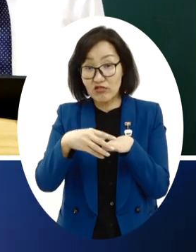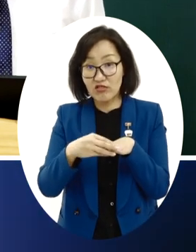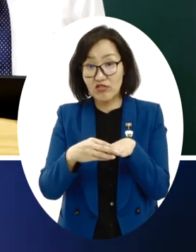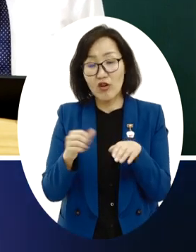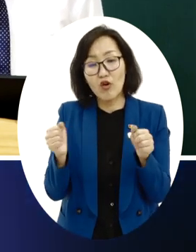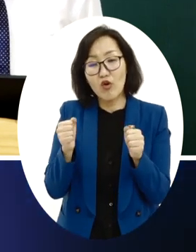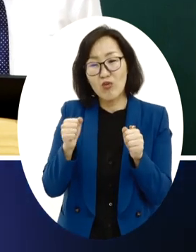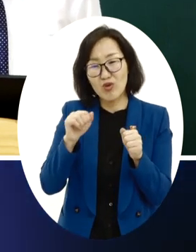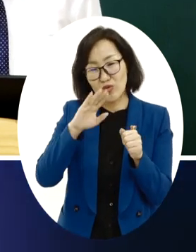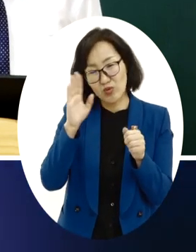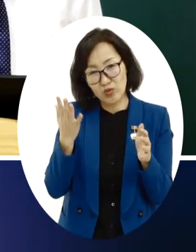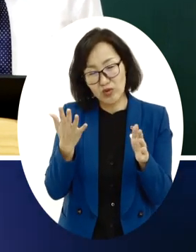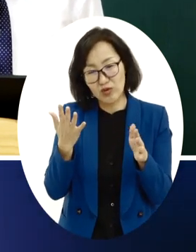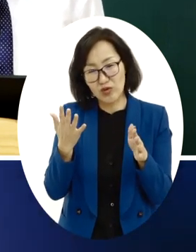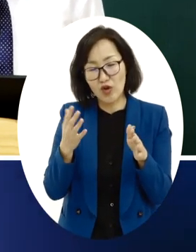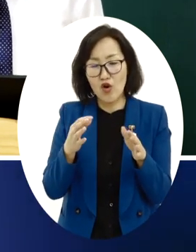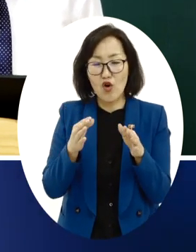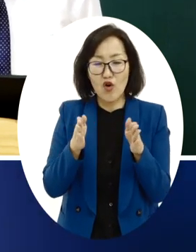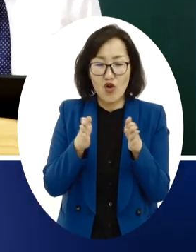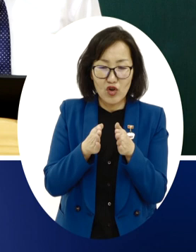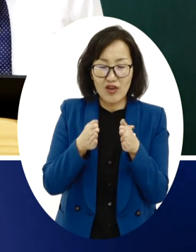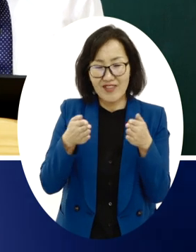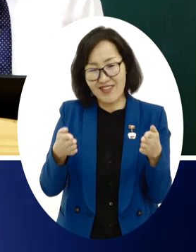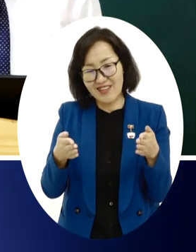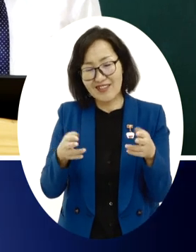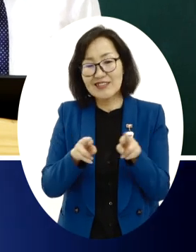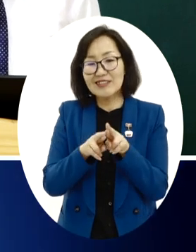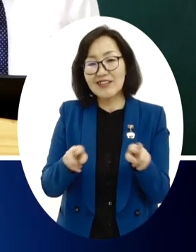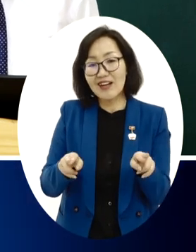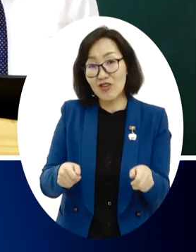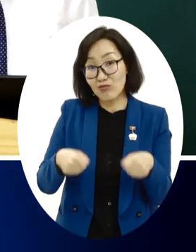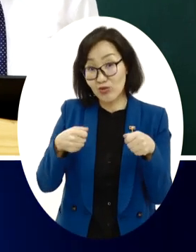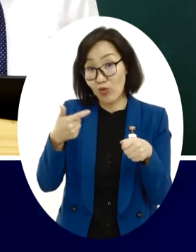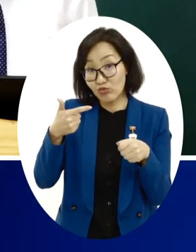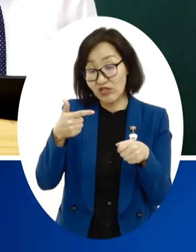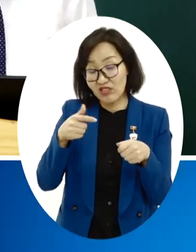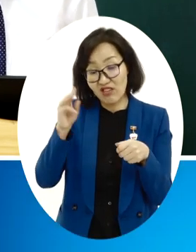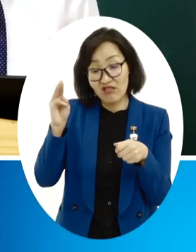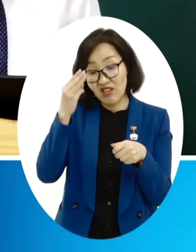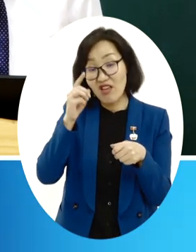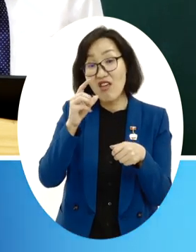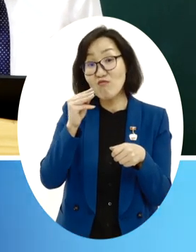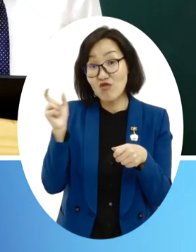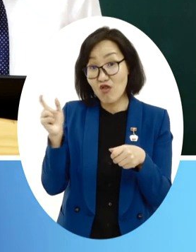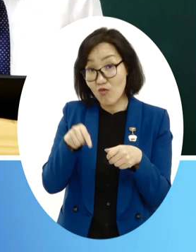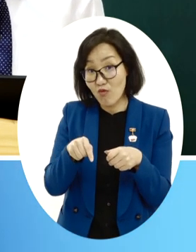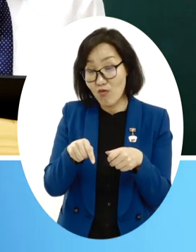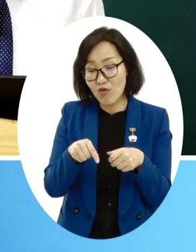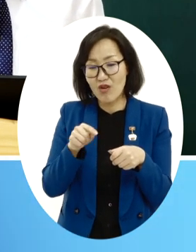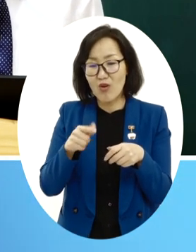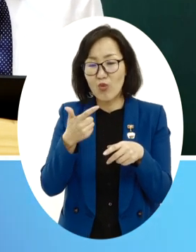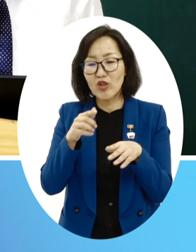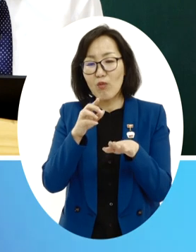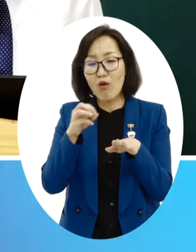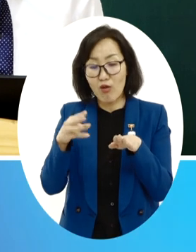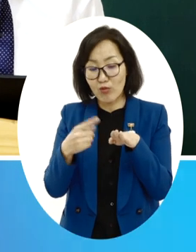энэ өвөл зуны гутлын дүүрэг өргөн нарийн хөлтэй хүмүүсийн ялгаатай өмсгөлийг тодорхойлох хэмжээ. Гутлын бом гэдэг нь одоо энэ